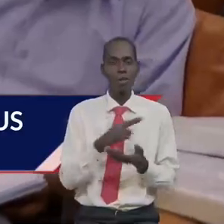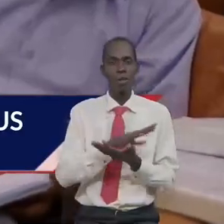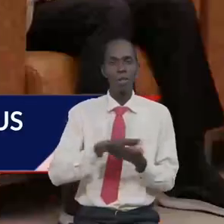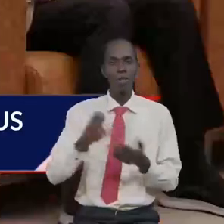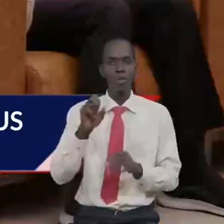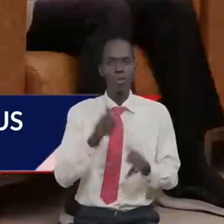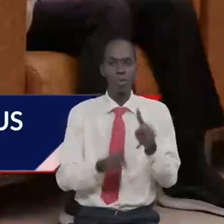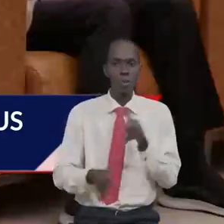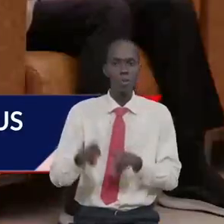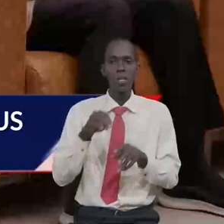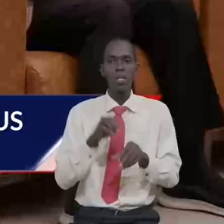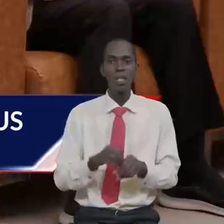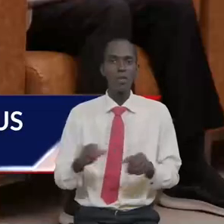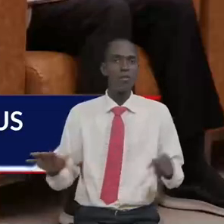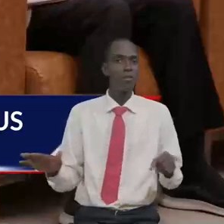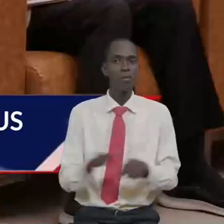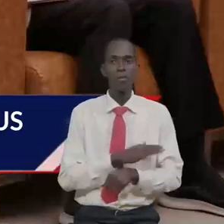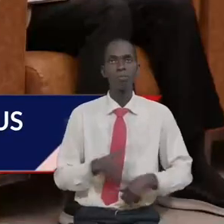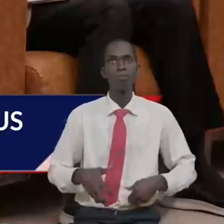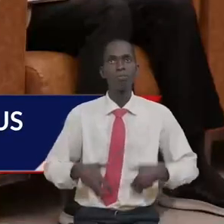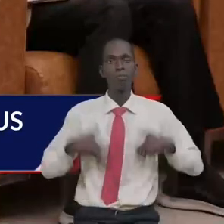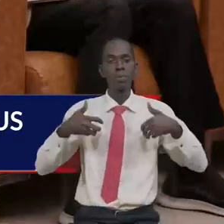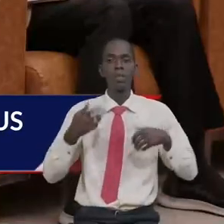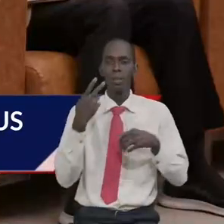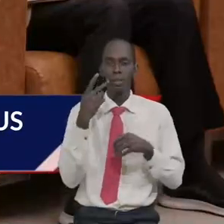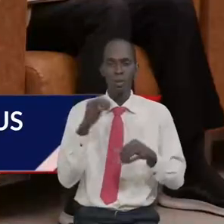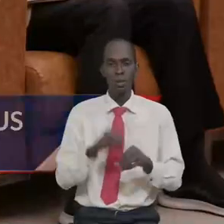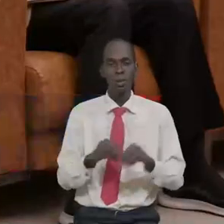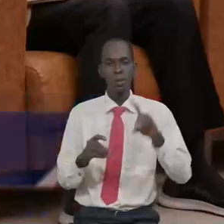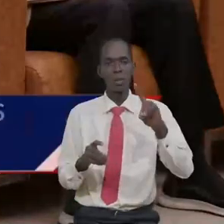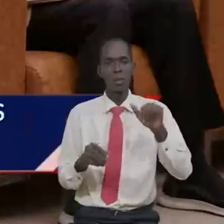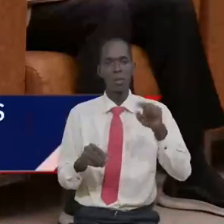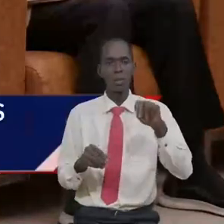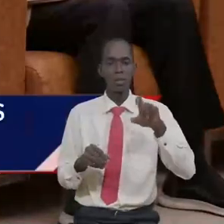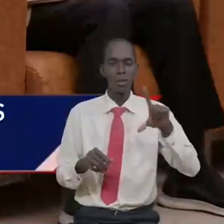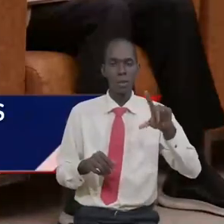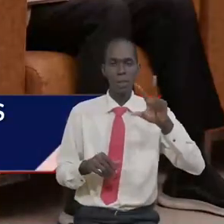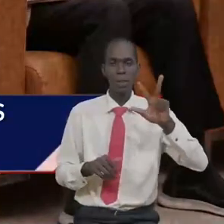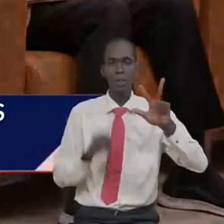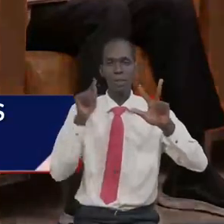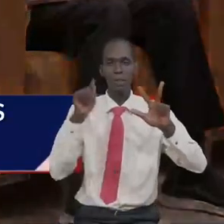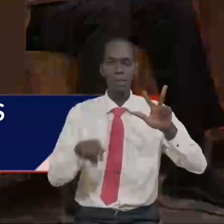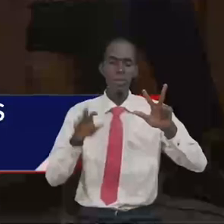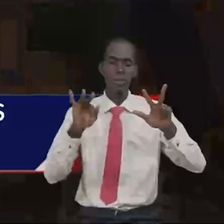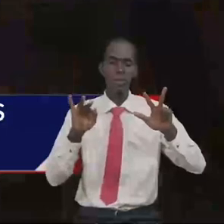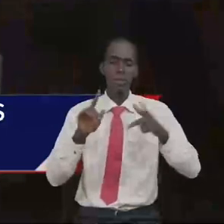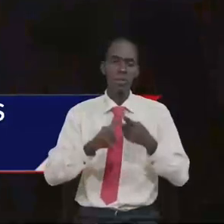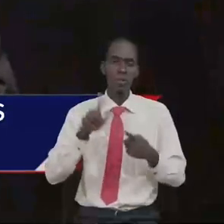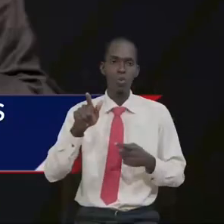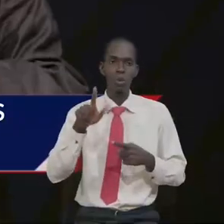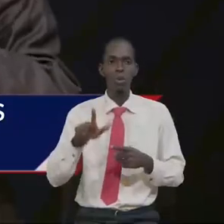pleine furie. Voyons Daniel chapitre 3, versets 19 à